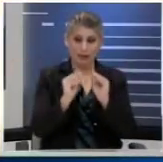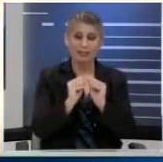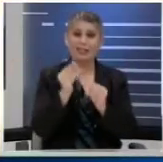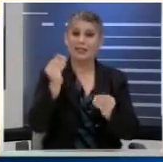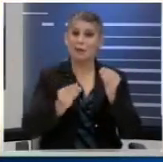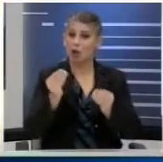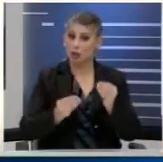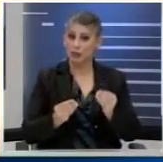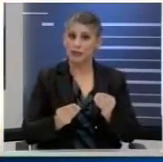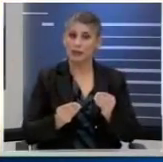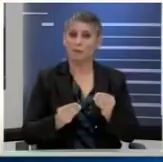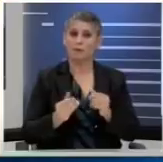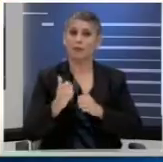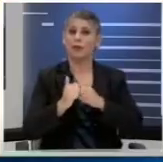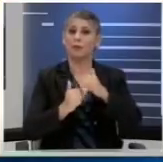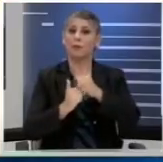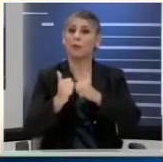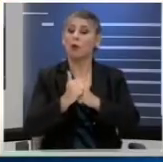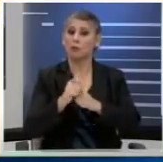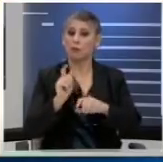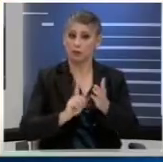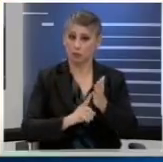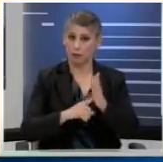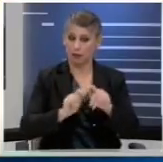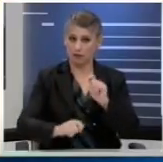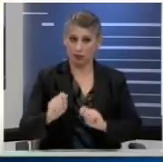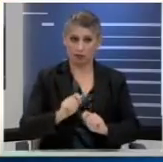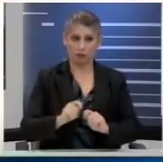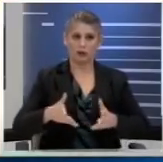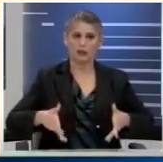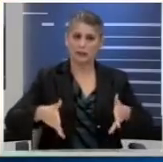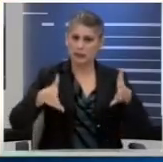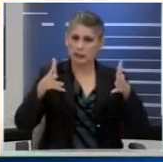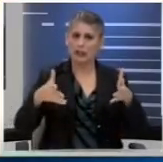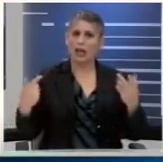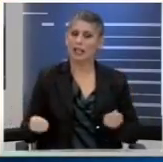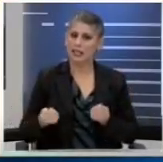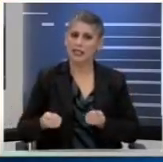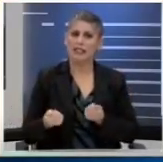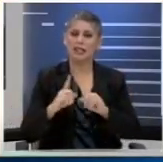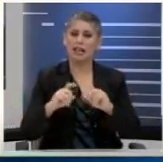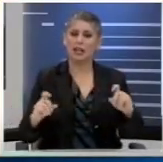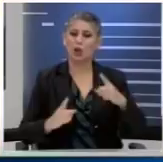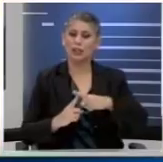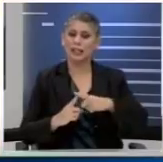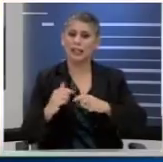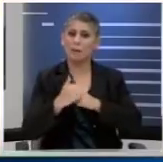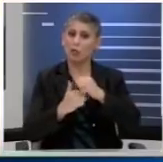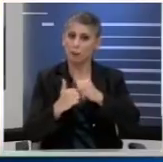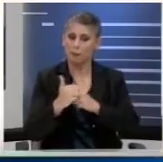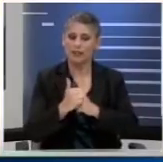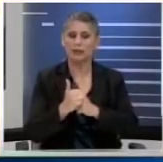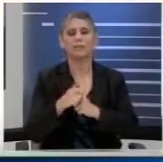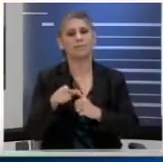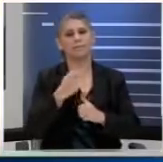κανείς και τις υποδομές οι οποίες πρέπει να φτιαχτούν, κτίρια, εργαστήρια, υλικοτεχνικές υποδομές,